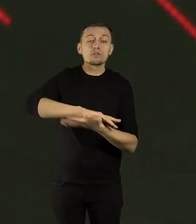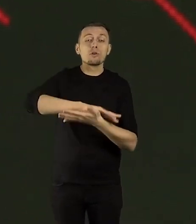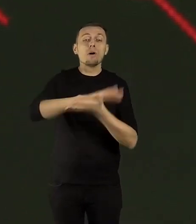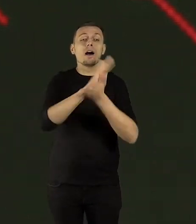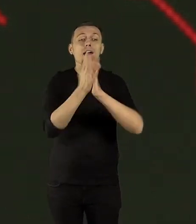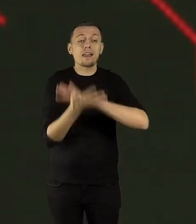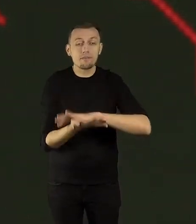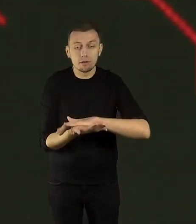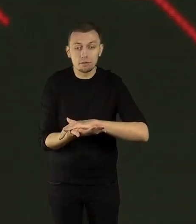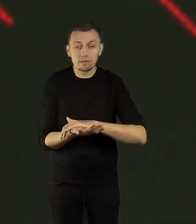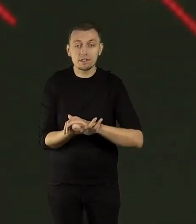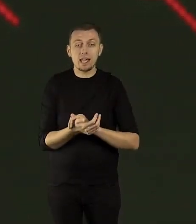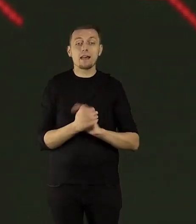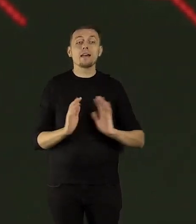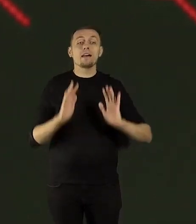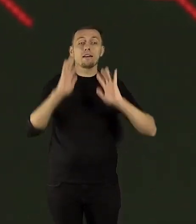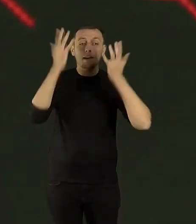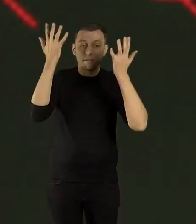to dzieło w Jego imieniu.